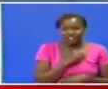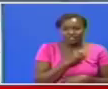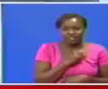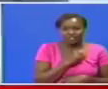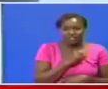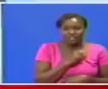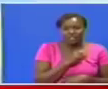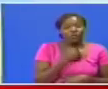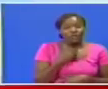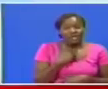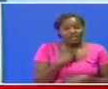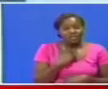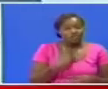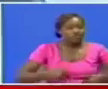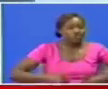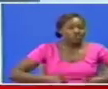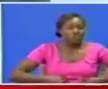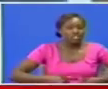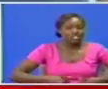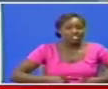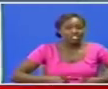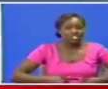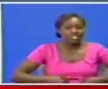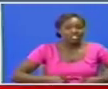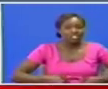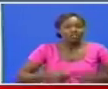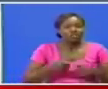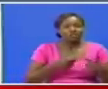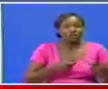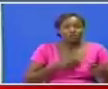kuna vijana hapa ambao wanatoka kwa clan yangu.